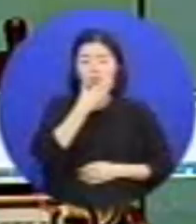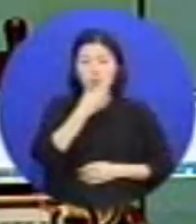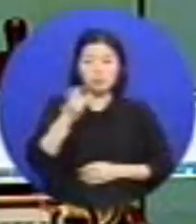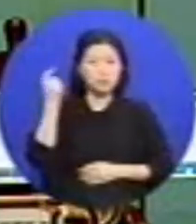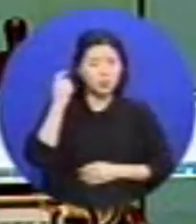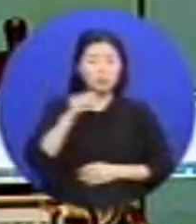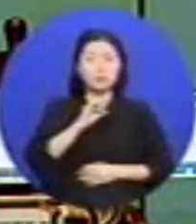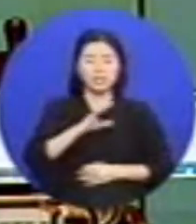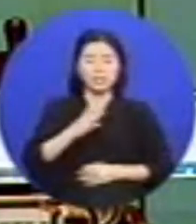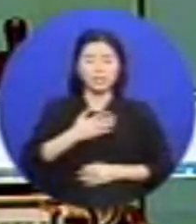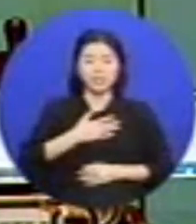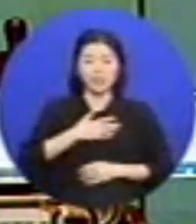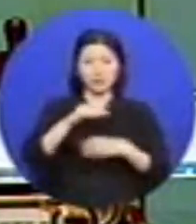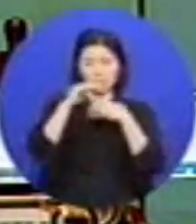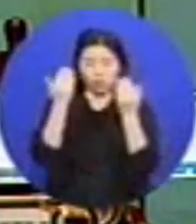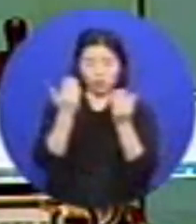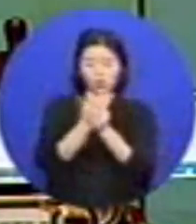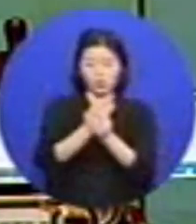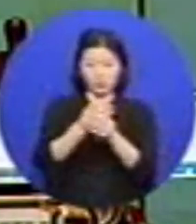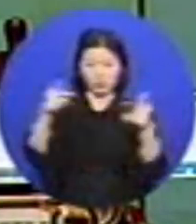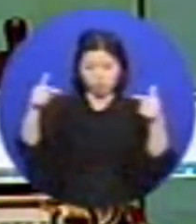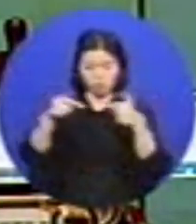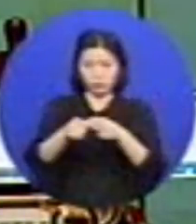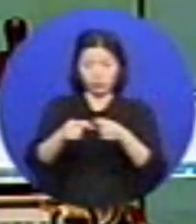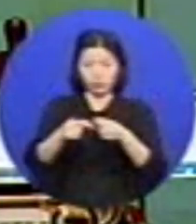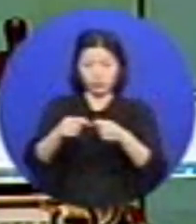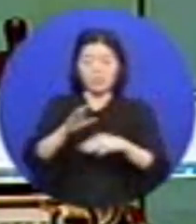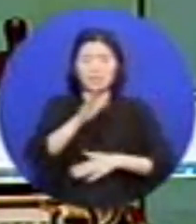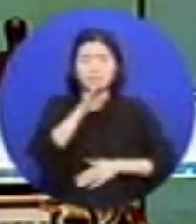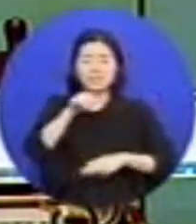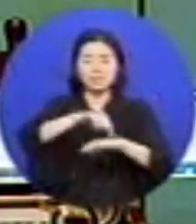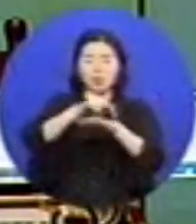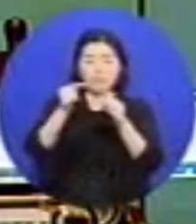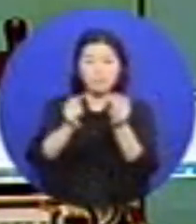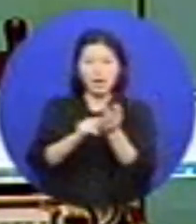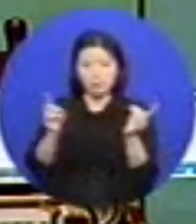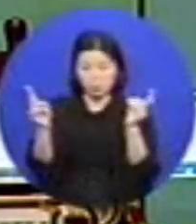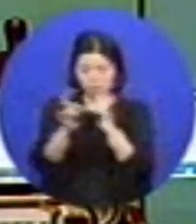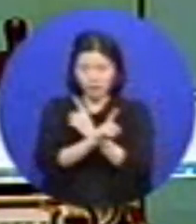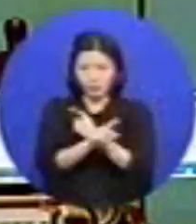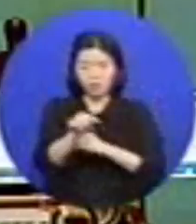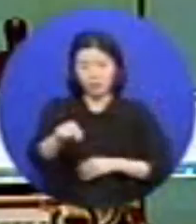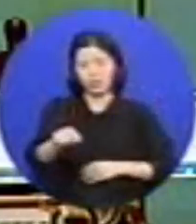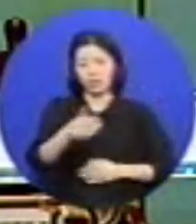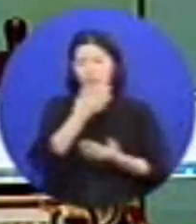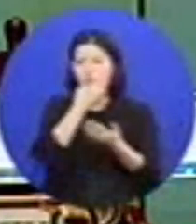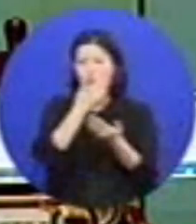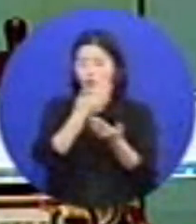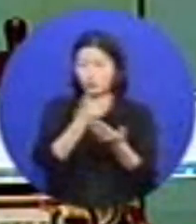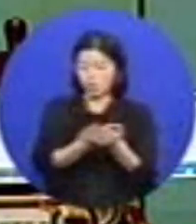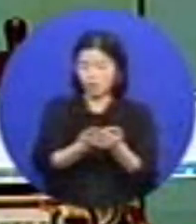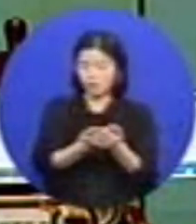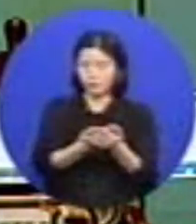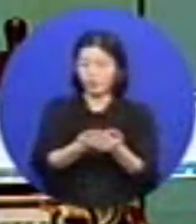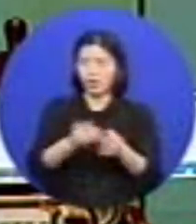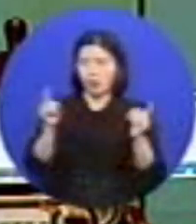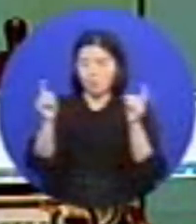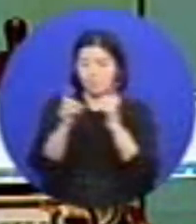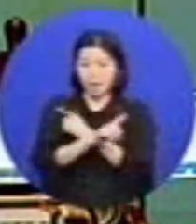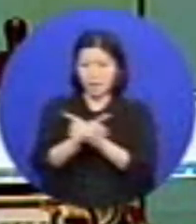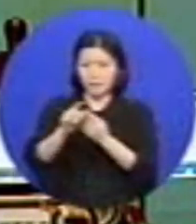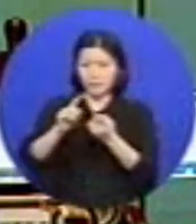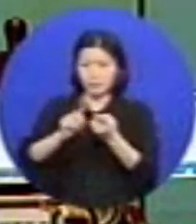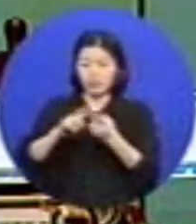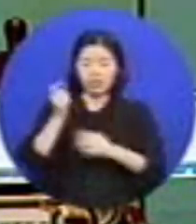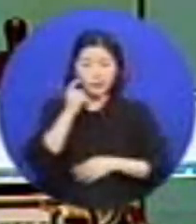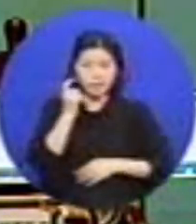있어요. 진정 마음이 바뀌는 것, 그게 중요해요. 바뀐 척 하는 것은 더